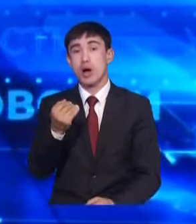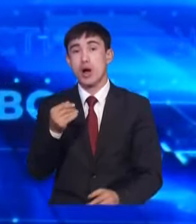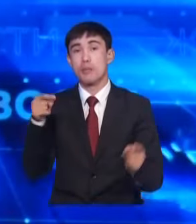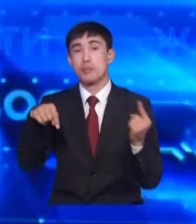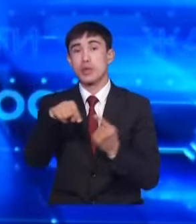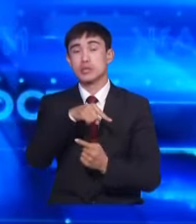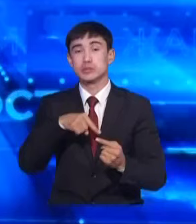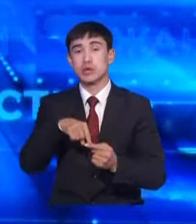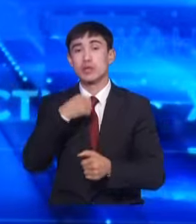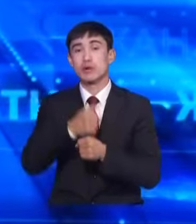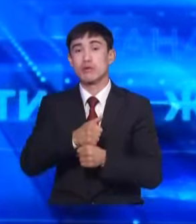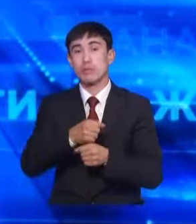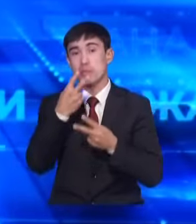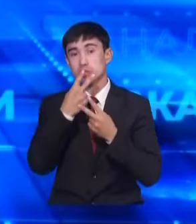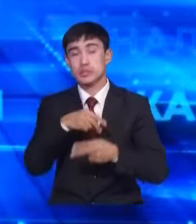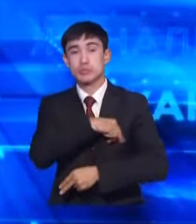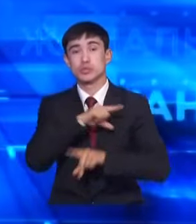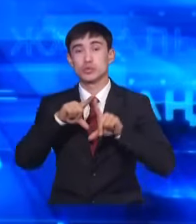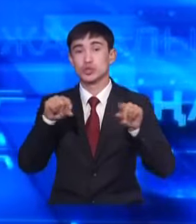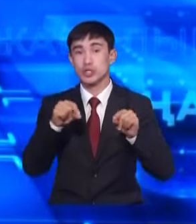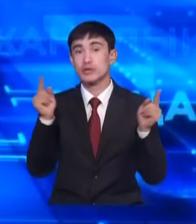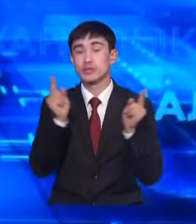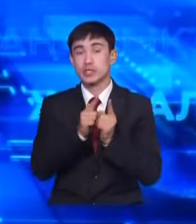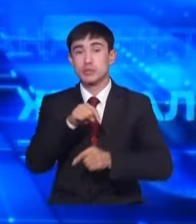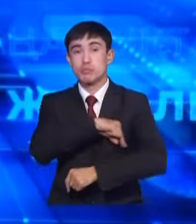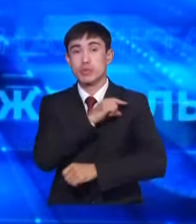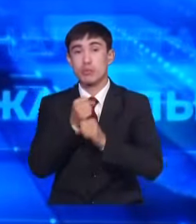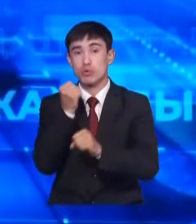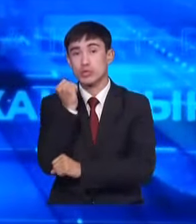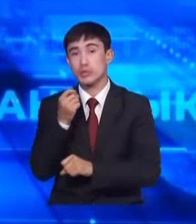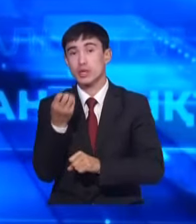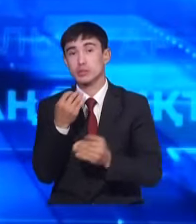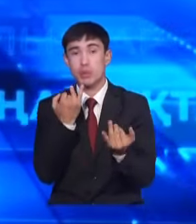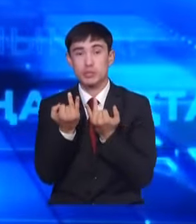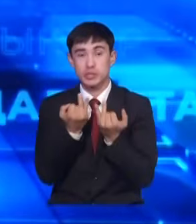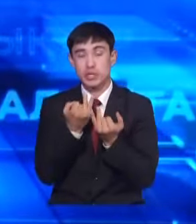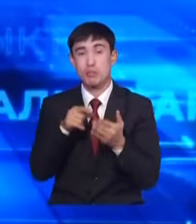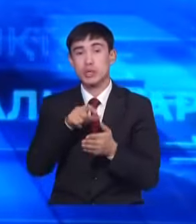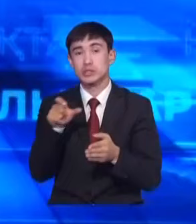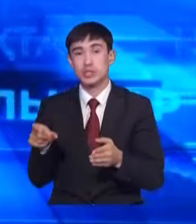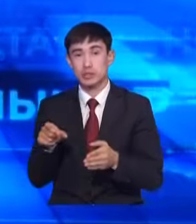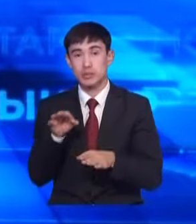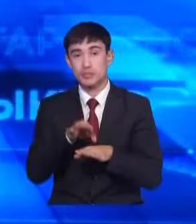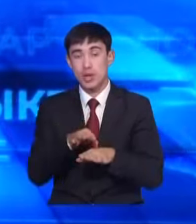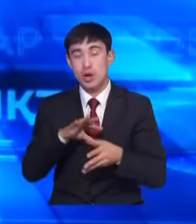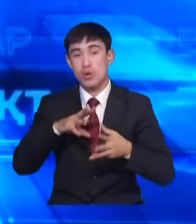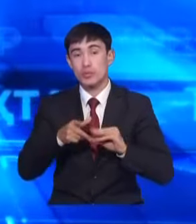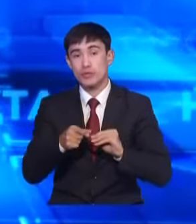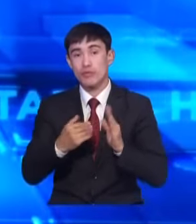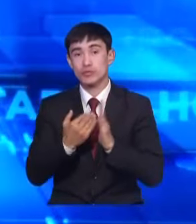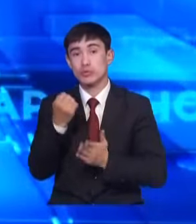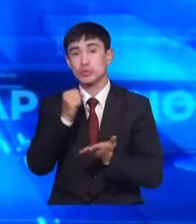Веда глава ведомства посетила медицинские учреждения встретилась с медработника а также побеседовал с пациентами Кроме того